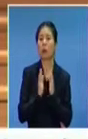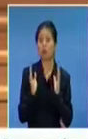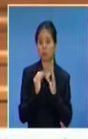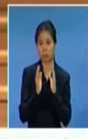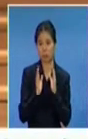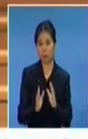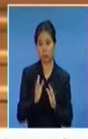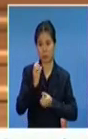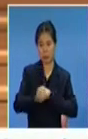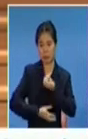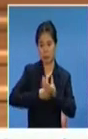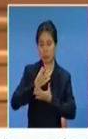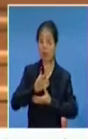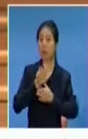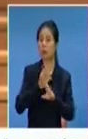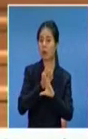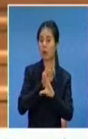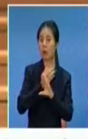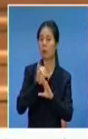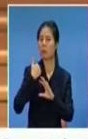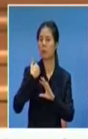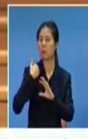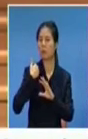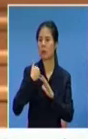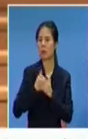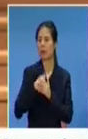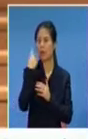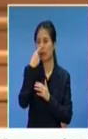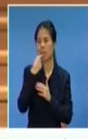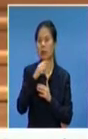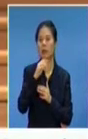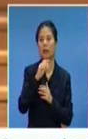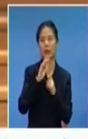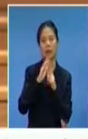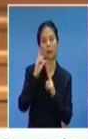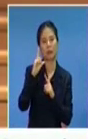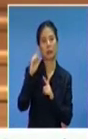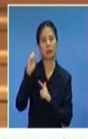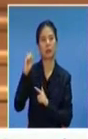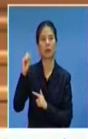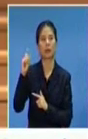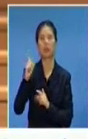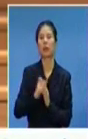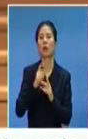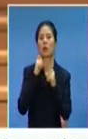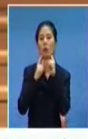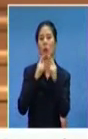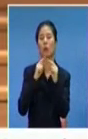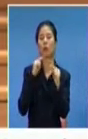มครับท่านพลเอกเลิศรัตน์รัตนวานิชที่ท่านได้กรุณาพูดถึงเรื่องหลักสูตรพต